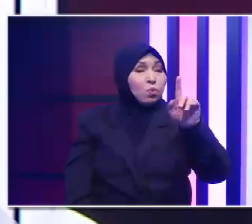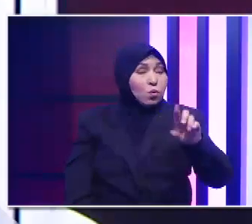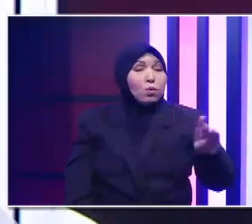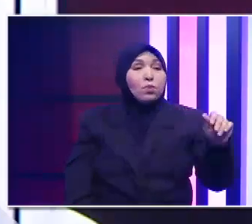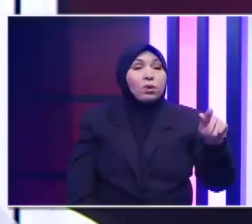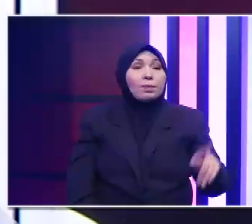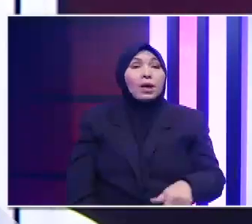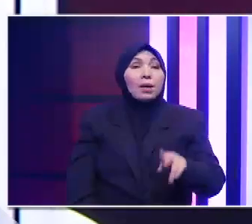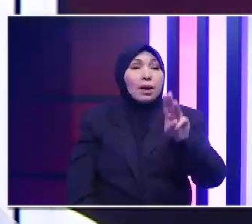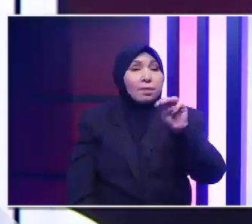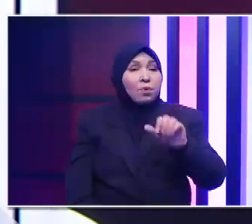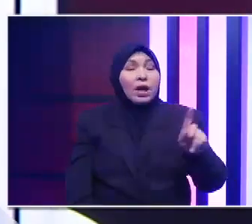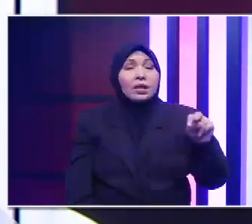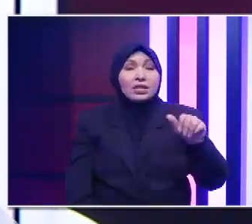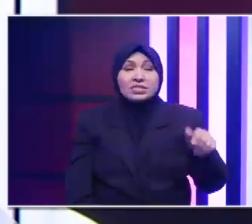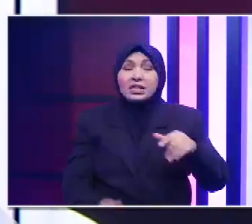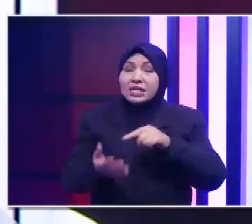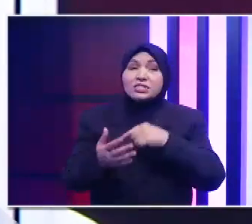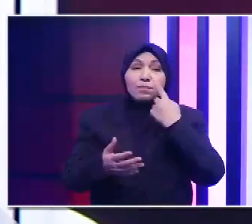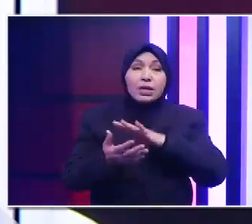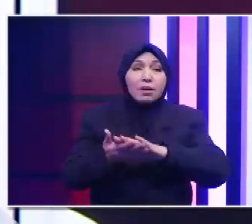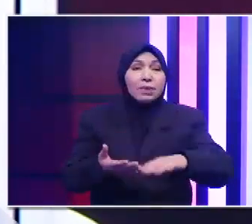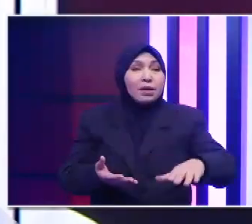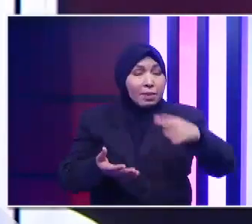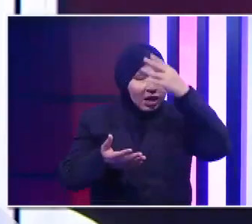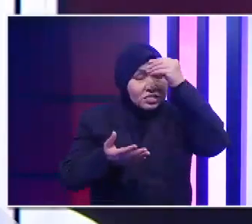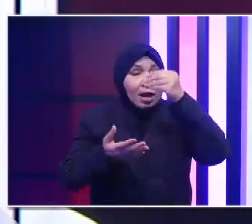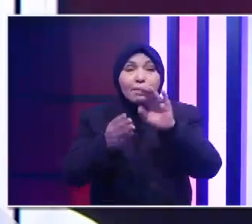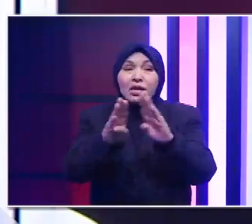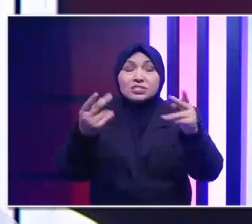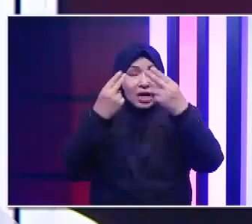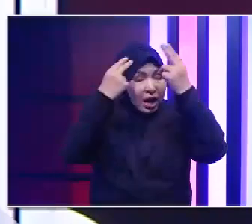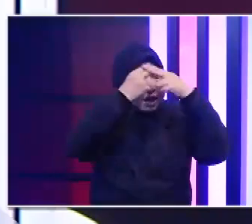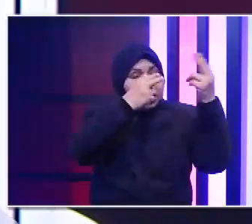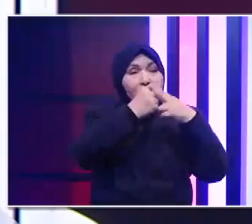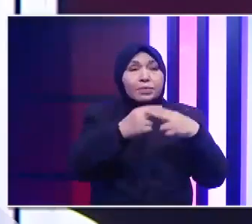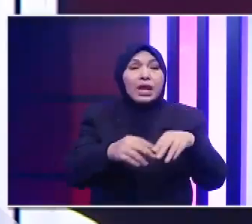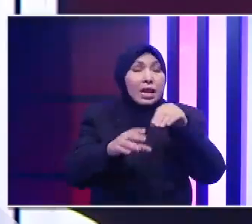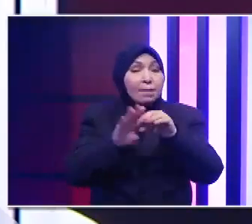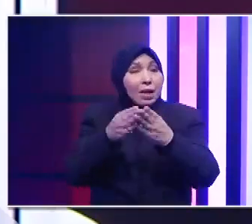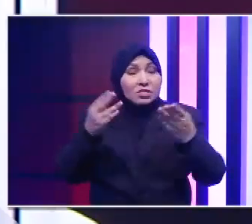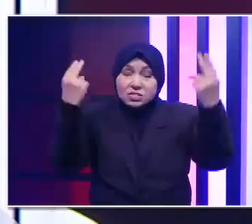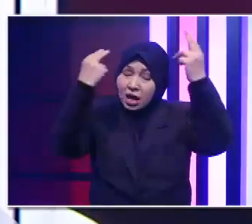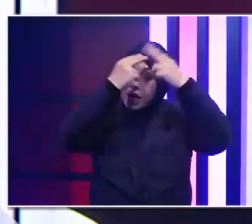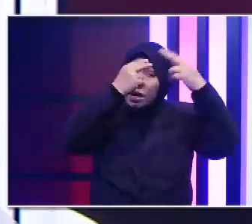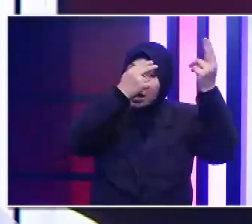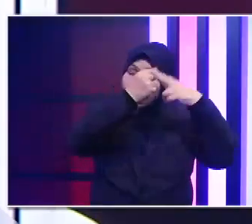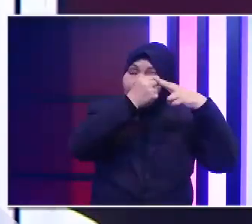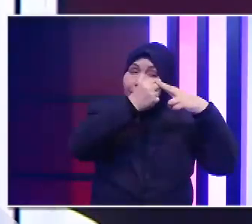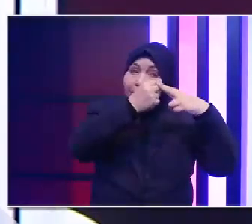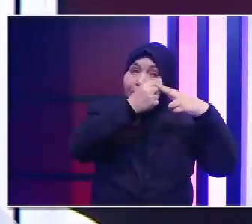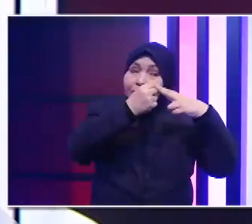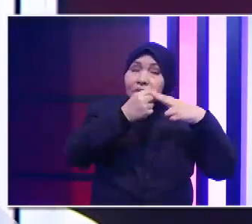adalah muannas Khan ini siapa yang ngaji bahasa Arab nih boleh paham lah Adi maneh dalam bahasa Arab nih